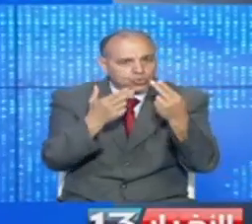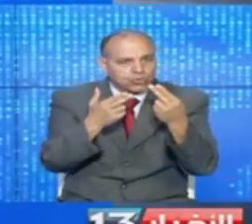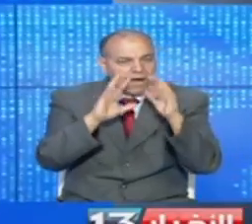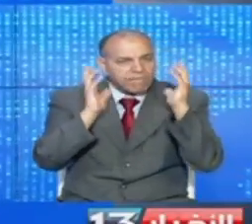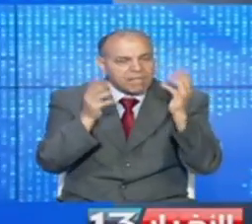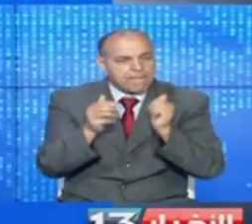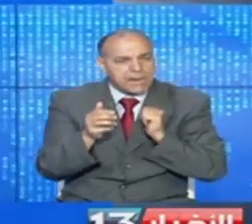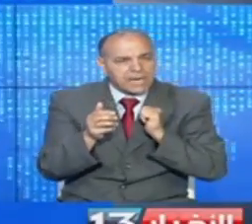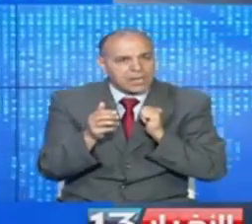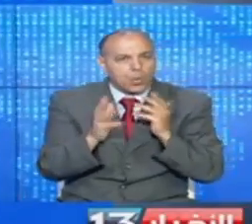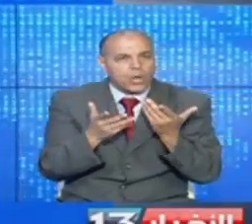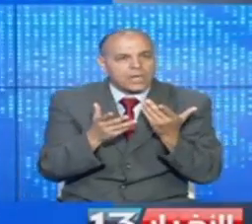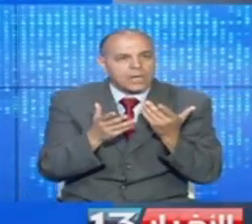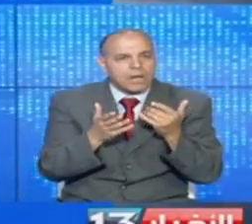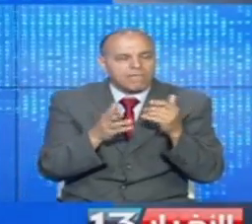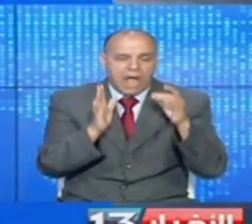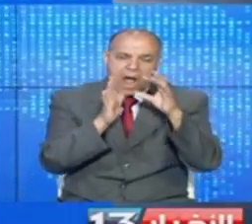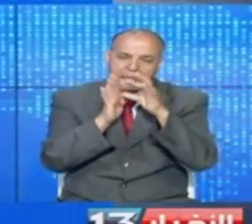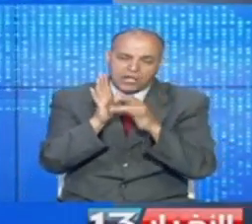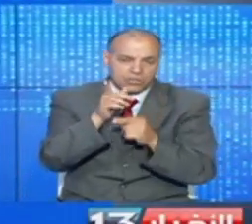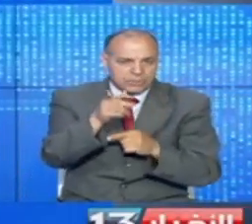الفضاءات الخاصة بضاحية مدينة قرطاج.